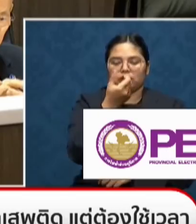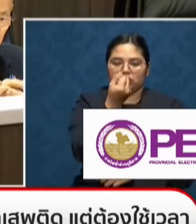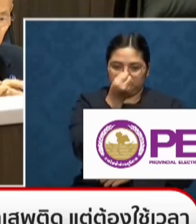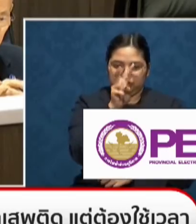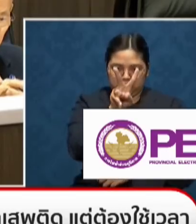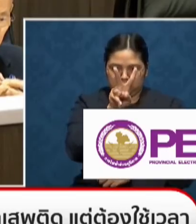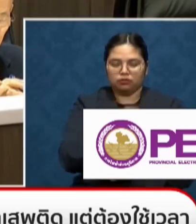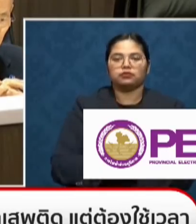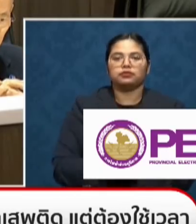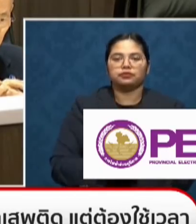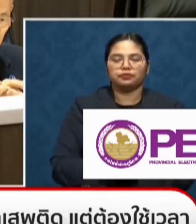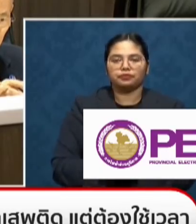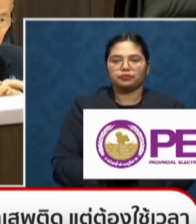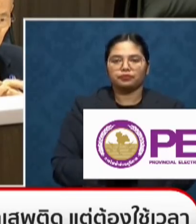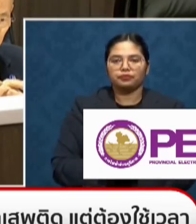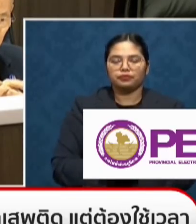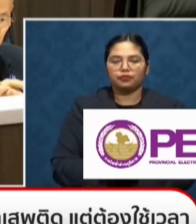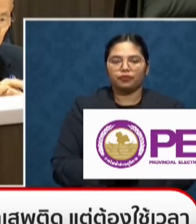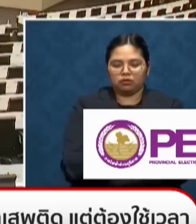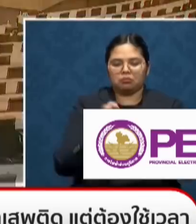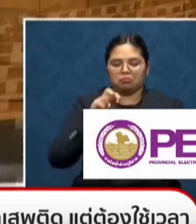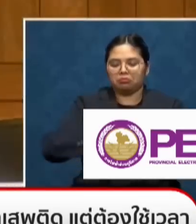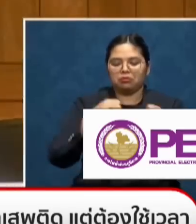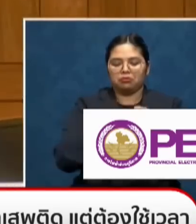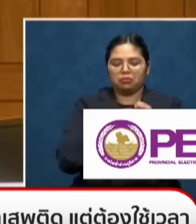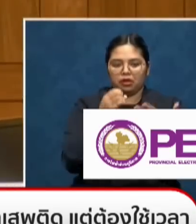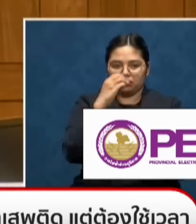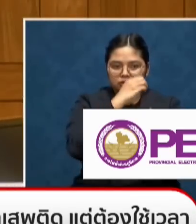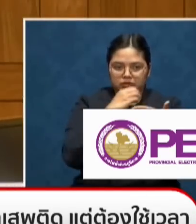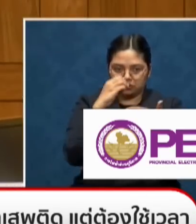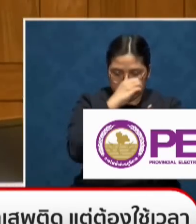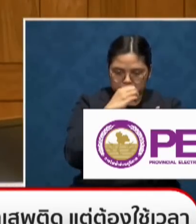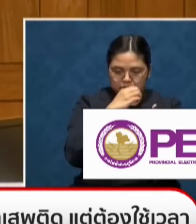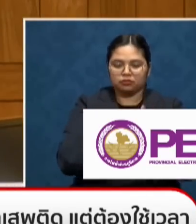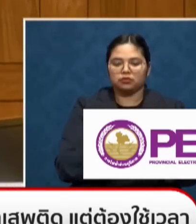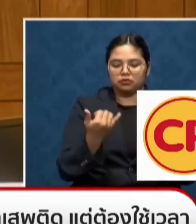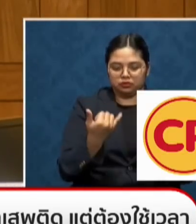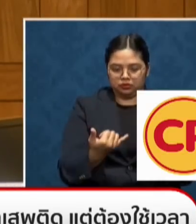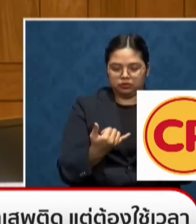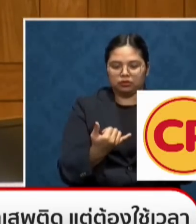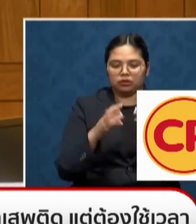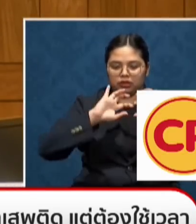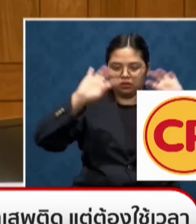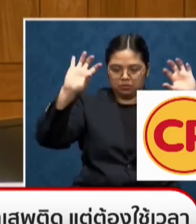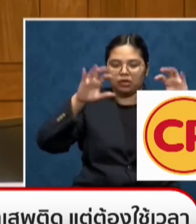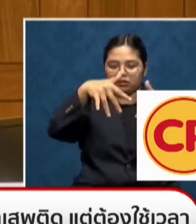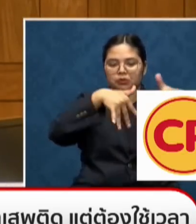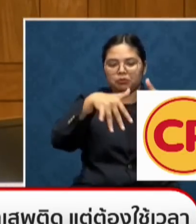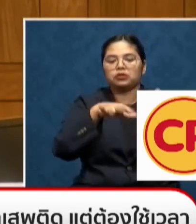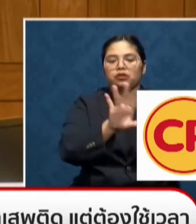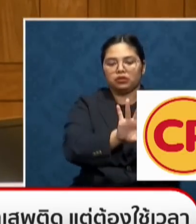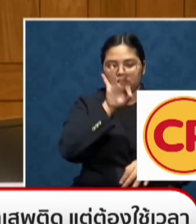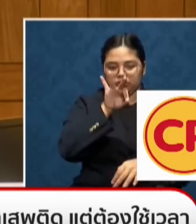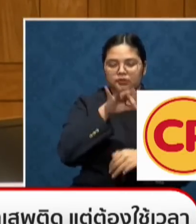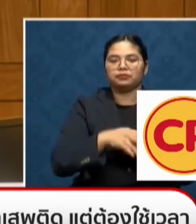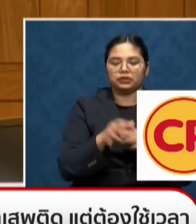ำให้ทันทีจากนั้นคุณเศรษฐาทวีสินนายกรัฐมนตรีก็ออกมาชี้แจงประเด็นนี้เรื่องของปัญหายาเสพติดก็ถือว่าเป็นหาสำคั